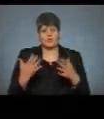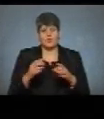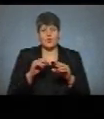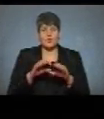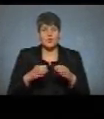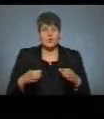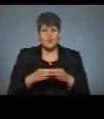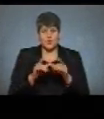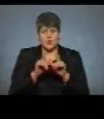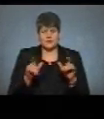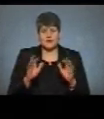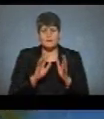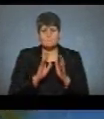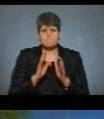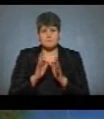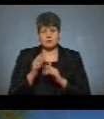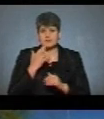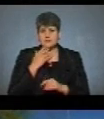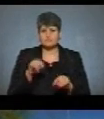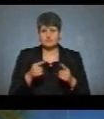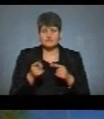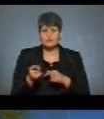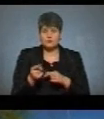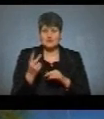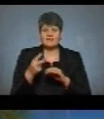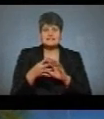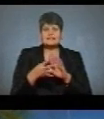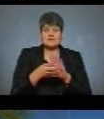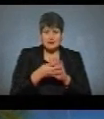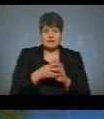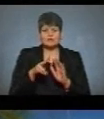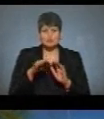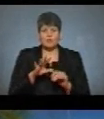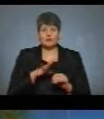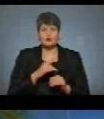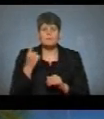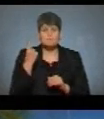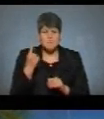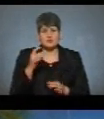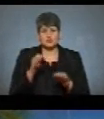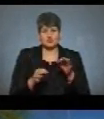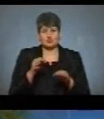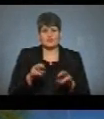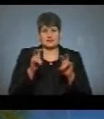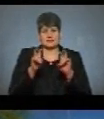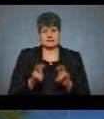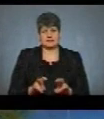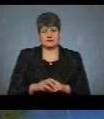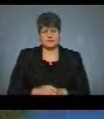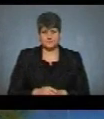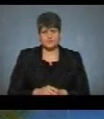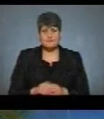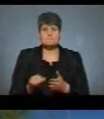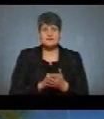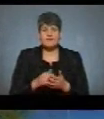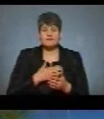академія» у Парку національного відродження у Тернополі. І 29 листопада відбулось перше судове засідання, повідомила Юлія Мамчак.